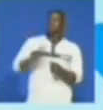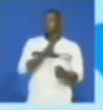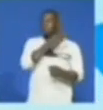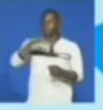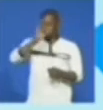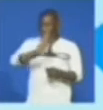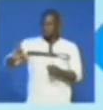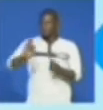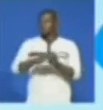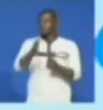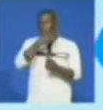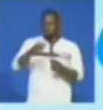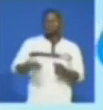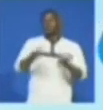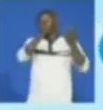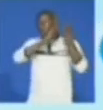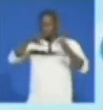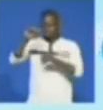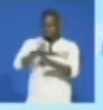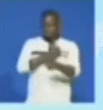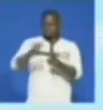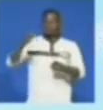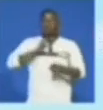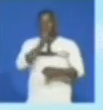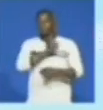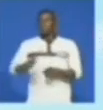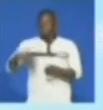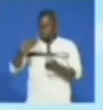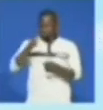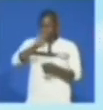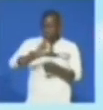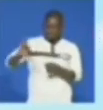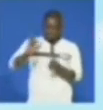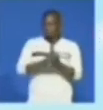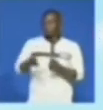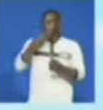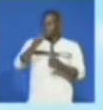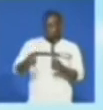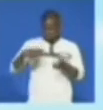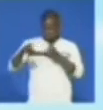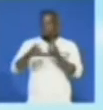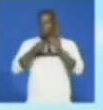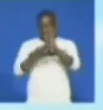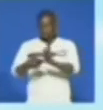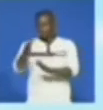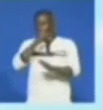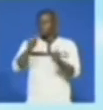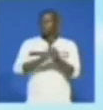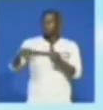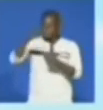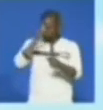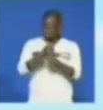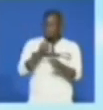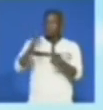de Chine au Faso fait le point de la reprise et des axes communs de coopération entre les deux pays aux journalistes.